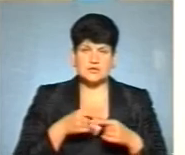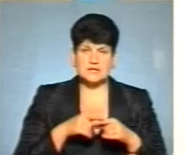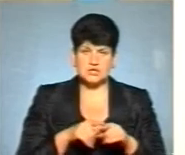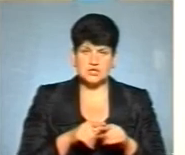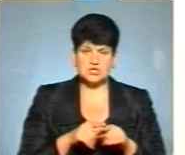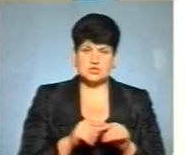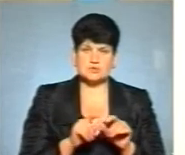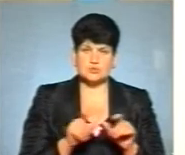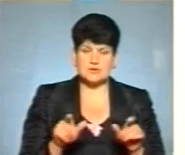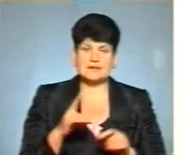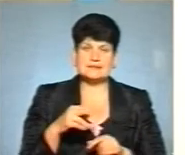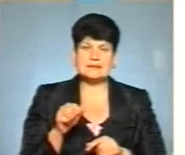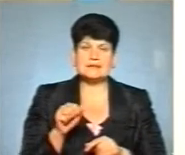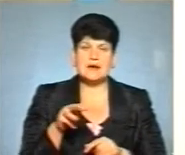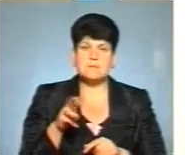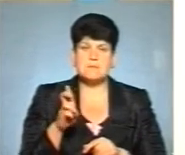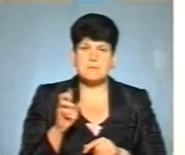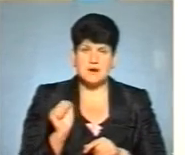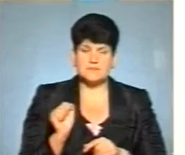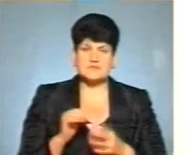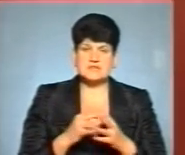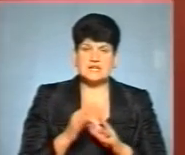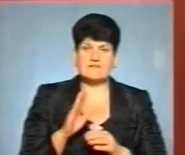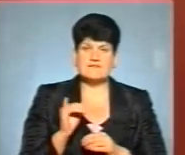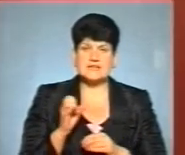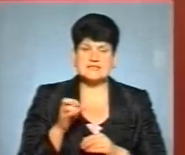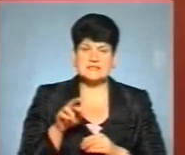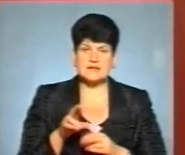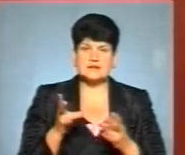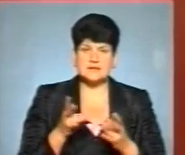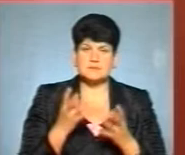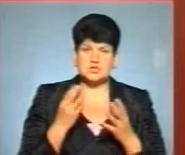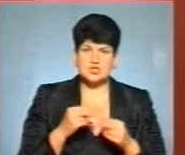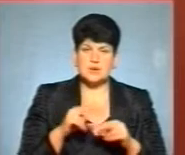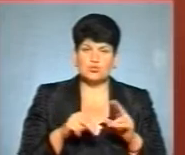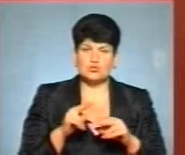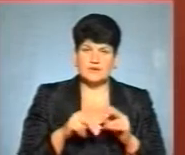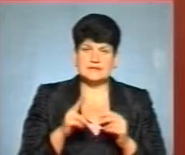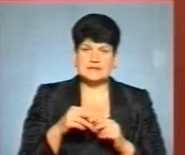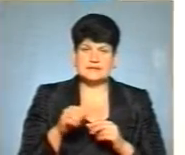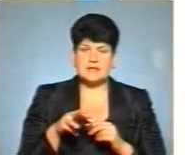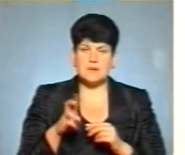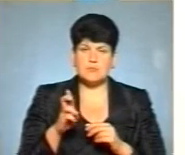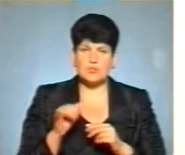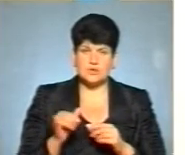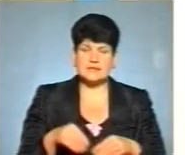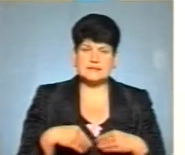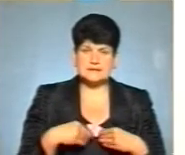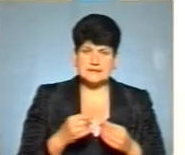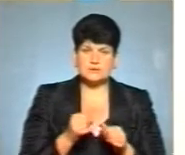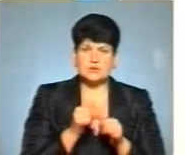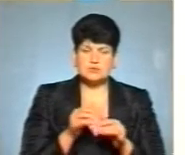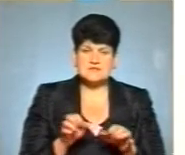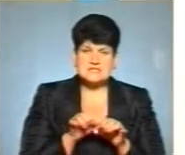одна в селі, наприклад, Вістря. Ми зараз будемо ставити ще одну, будувати дамбу, на яку вже є проект, яка дасть в подальшому